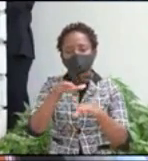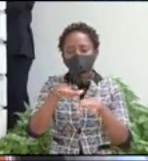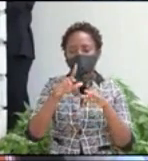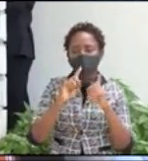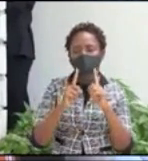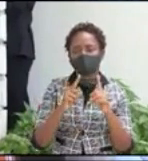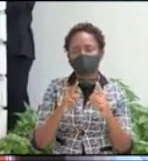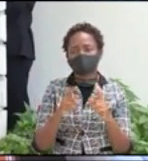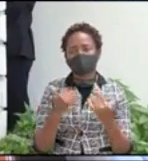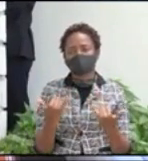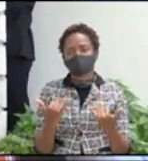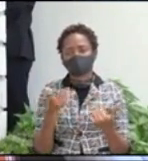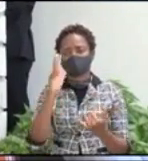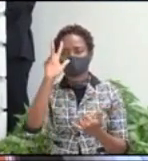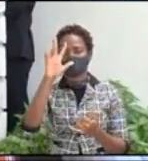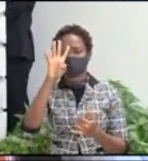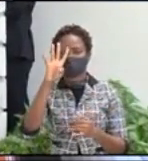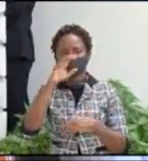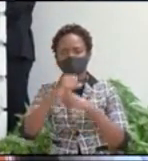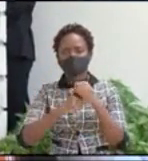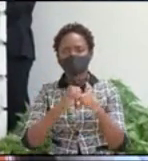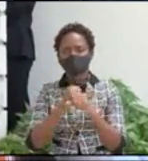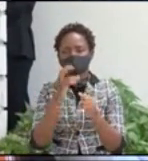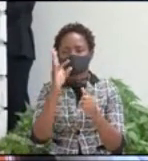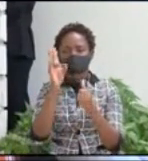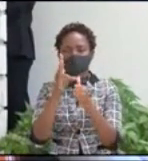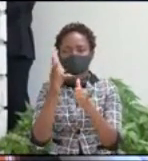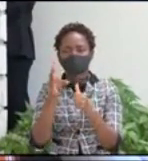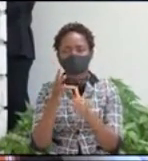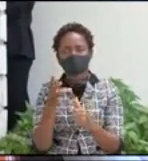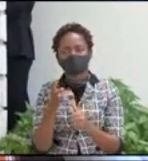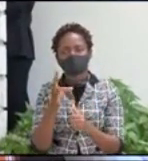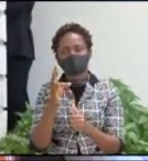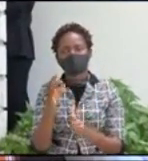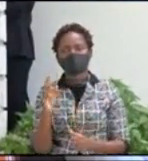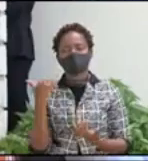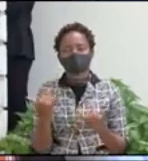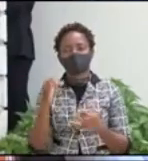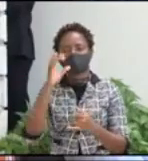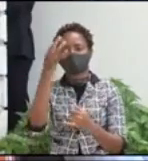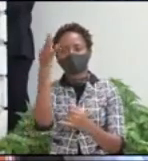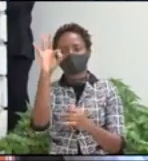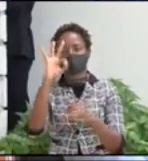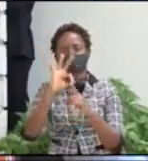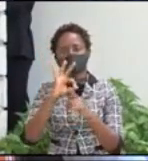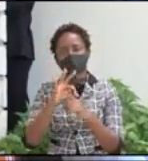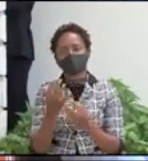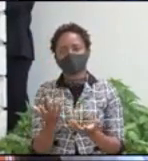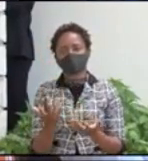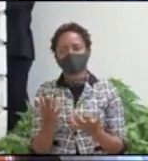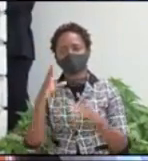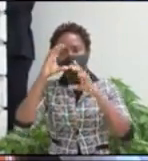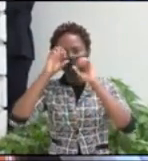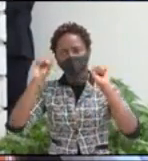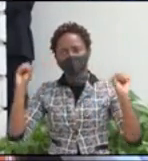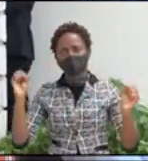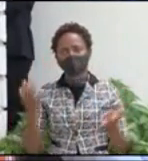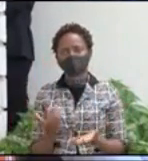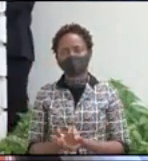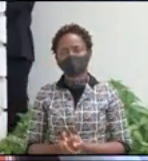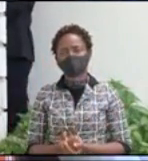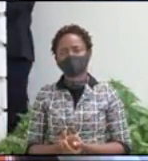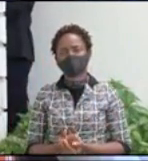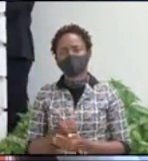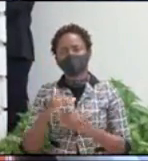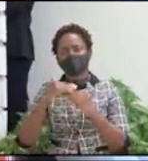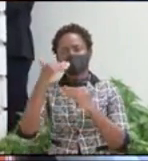Les mettez nous après 34 ans, on était supposé 7e président pays, am 19e président. Après 34 ans, bagage qui était